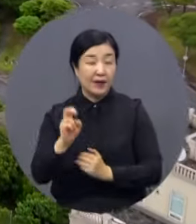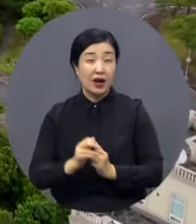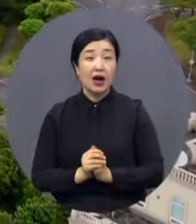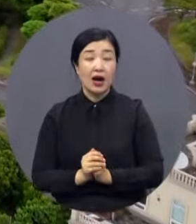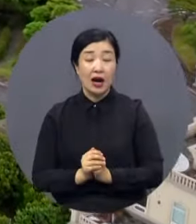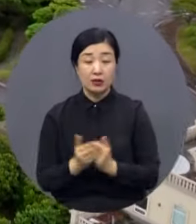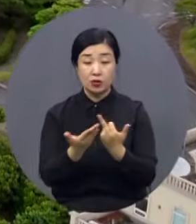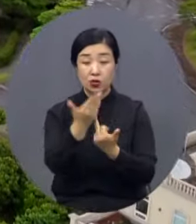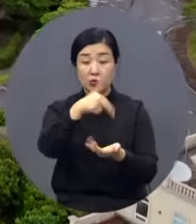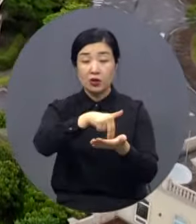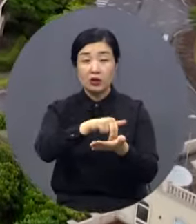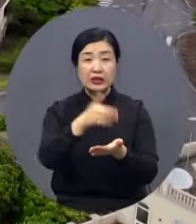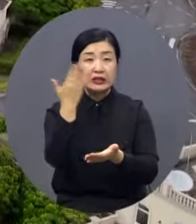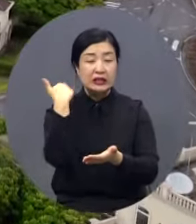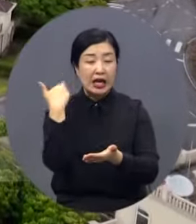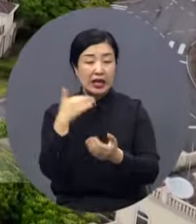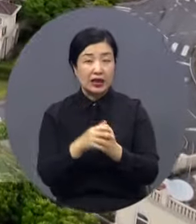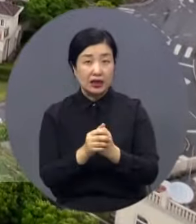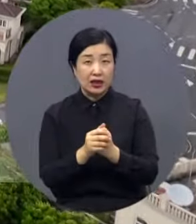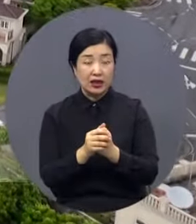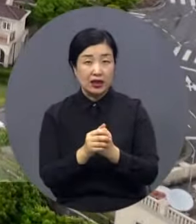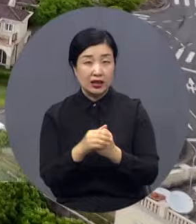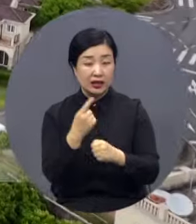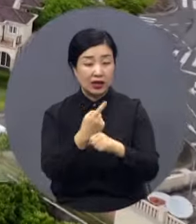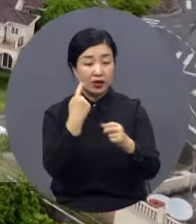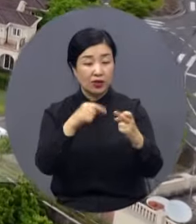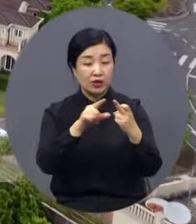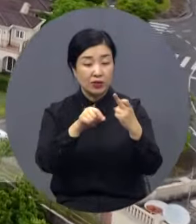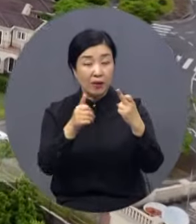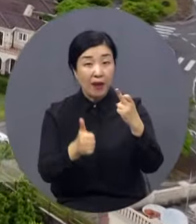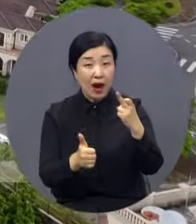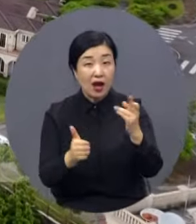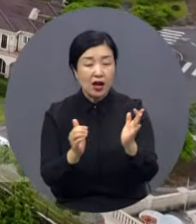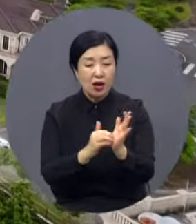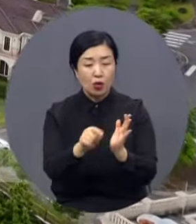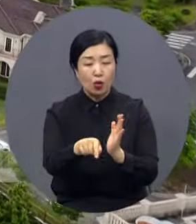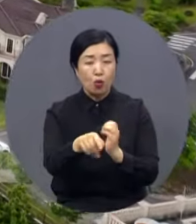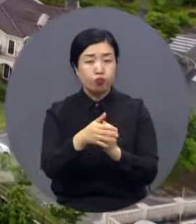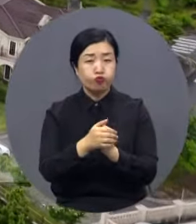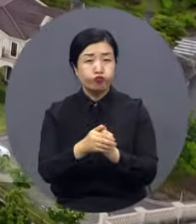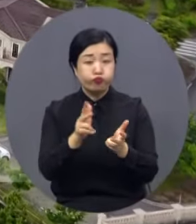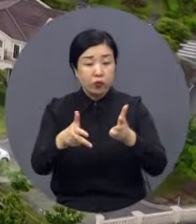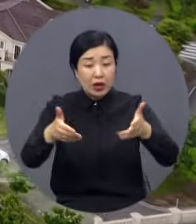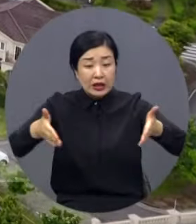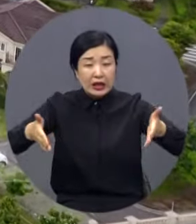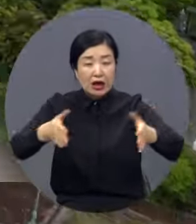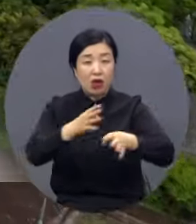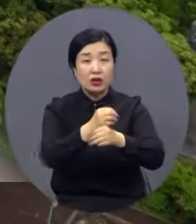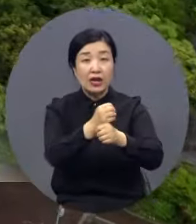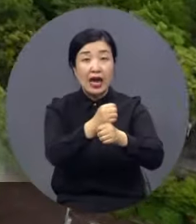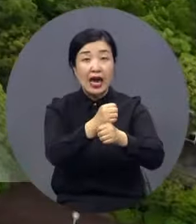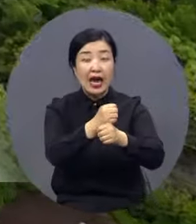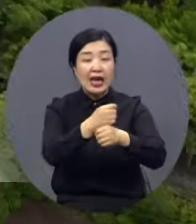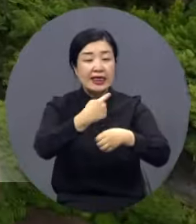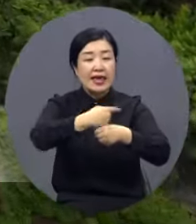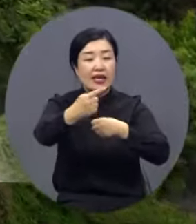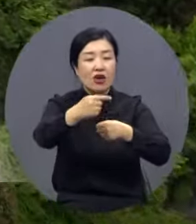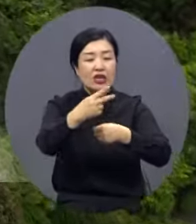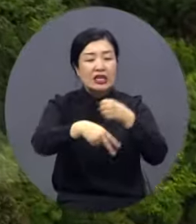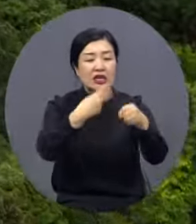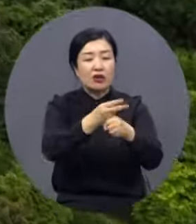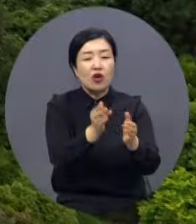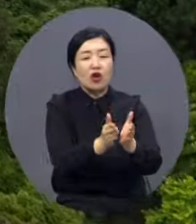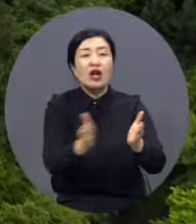제주도는 지난해 말에도 또다시 사업 계획을 변경해 사업 기간을 내년 말까지 2년 더